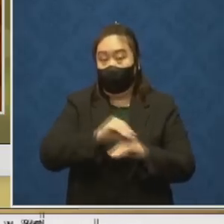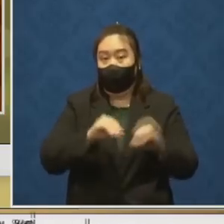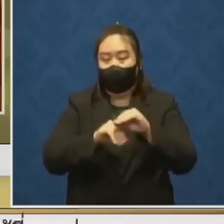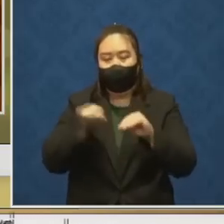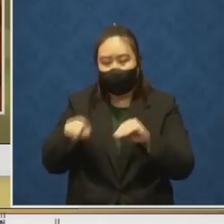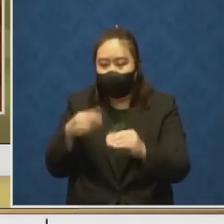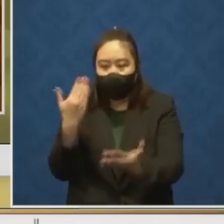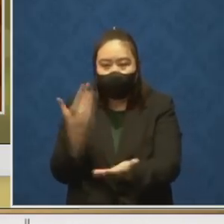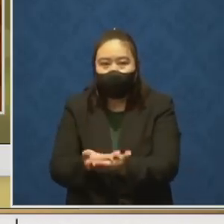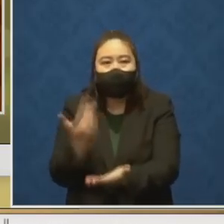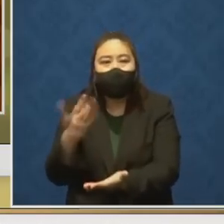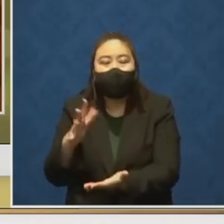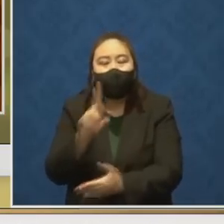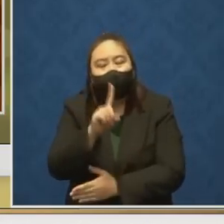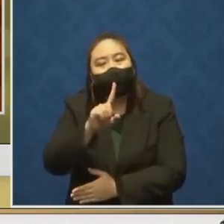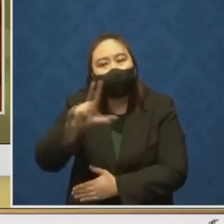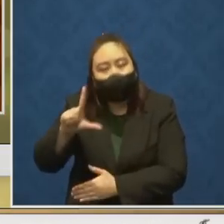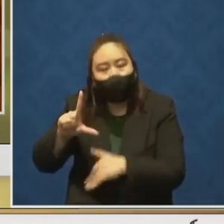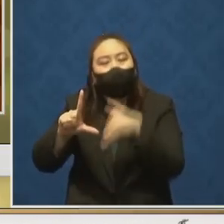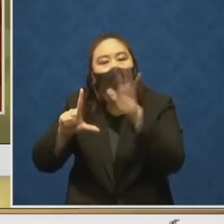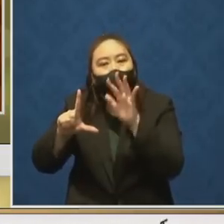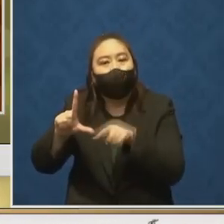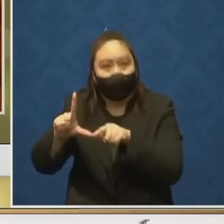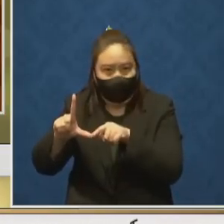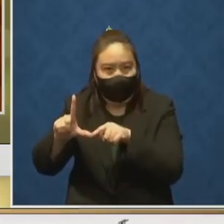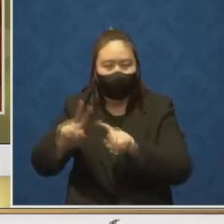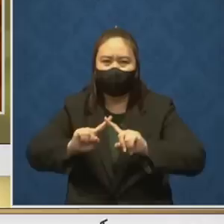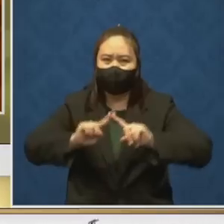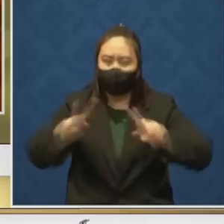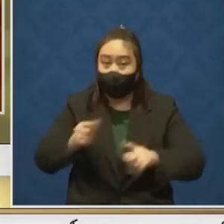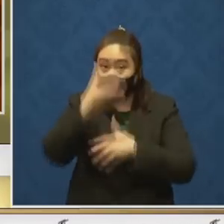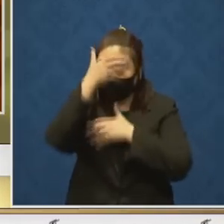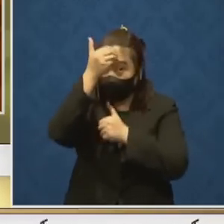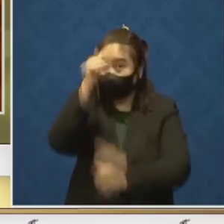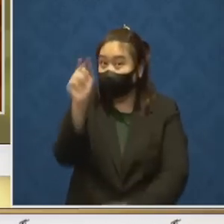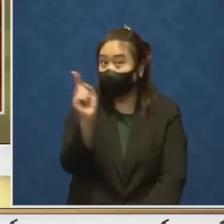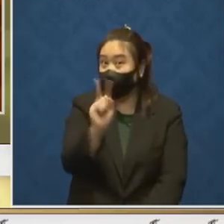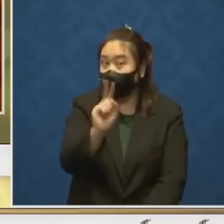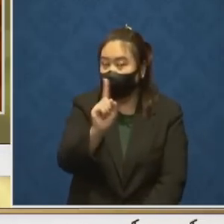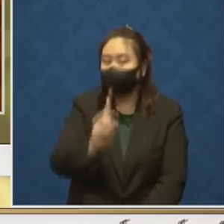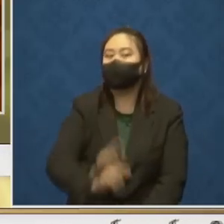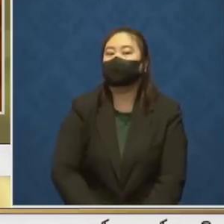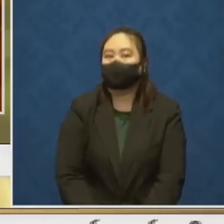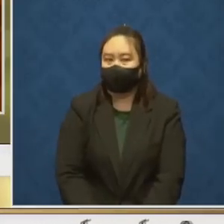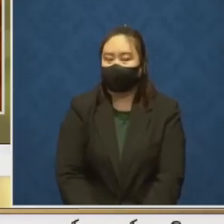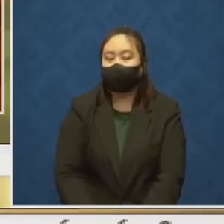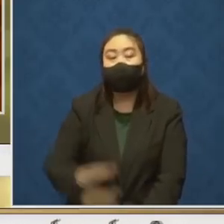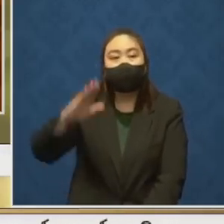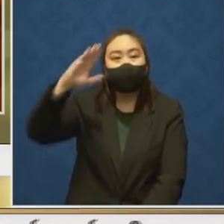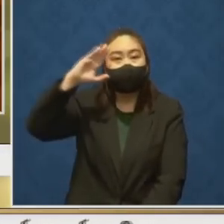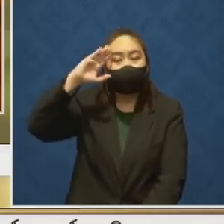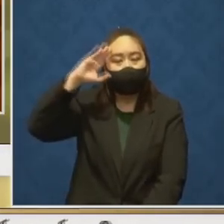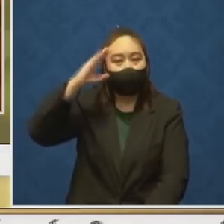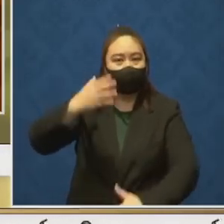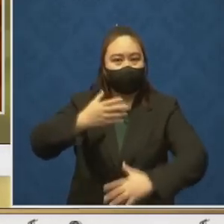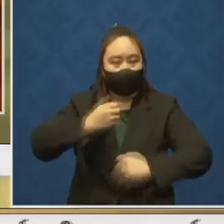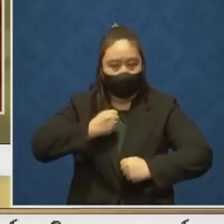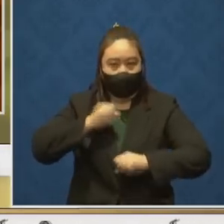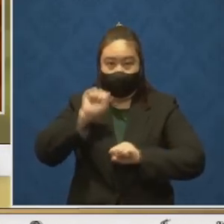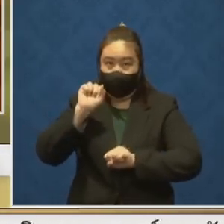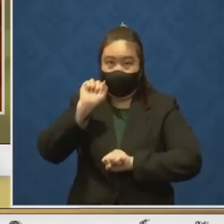่สูงมากนะครับ แค่ร้านกวาบาทแต่ที่น่าสนใจ คือ กองทะบกได้ประกาศผู้ชนะ